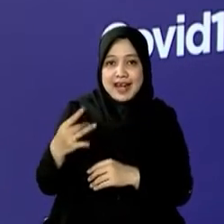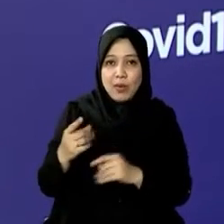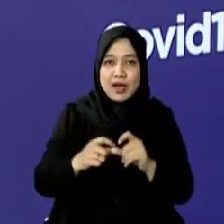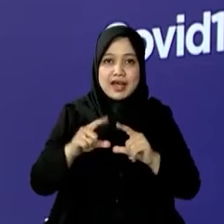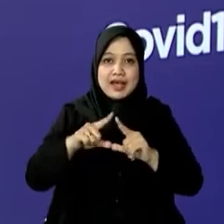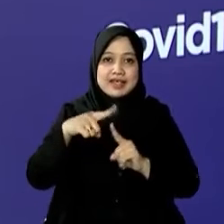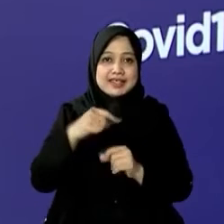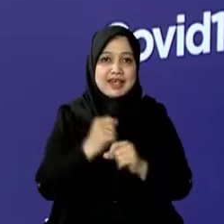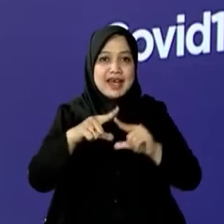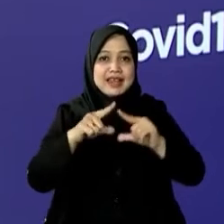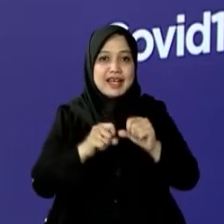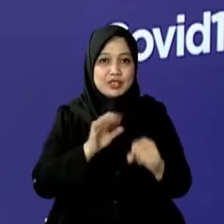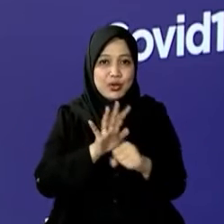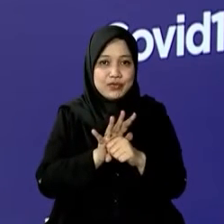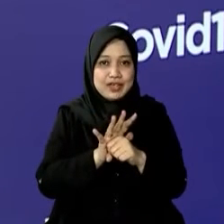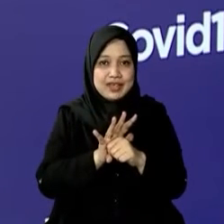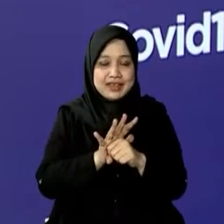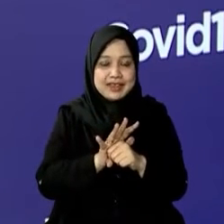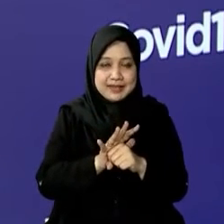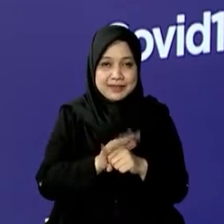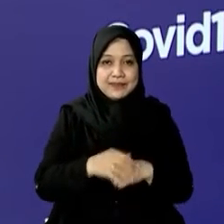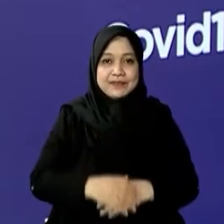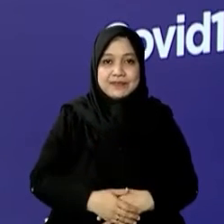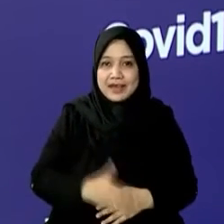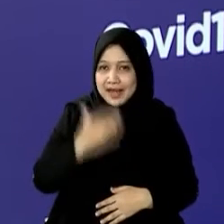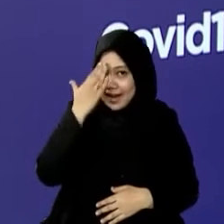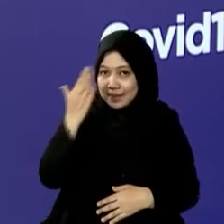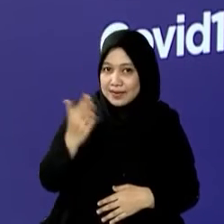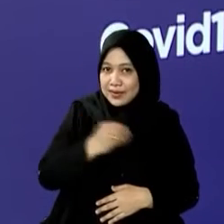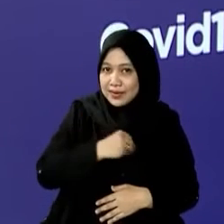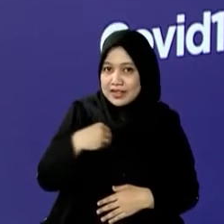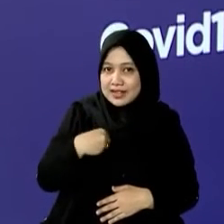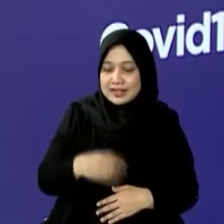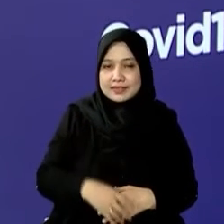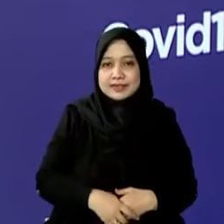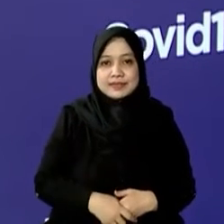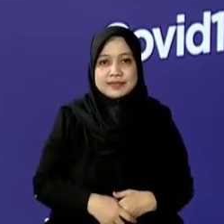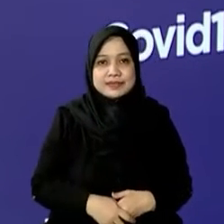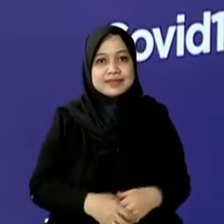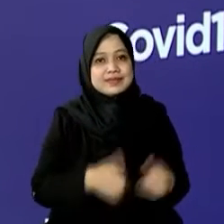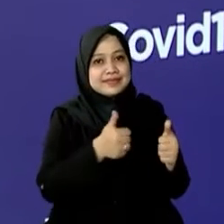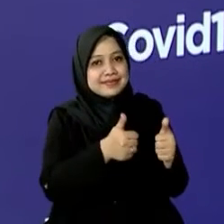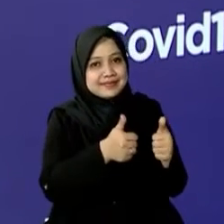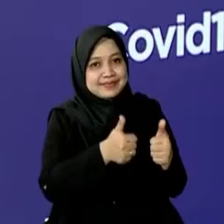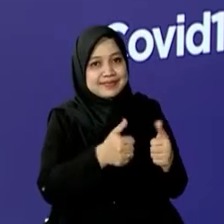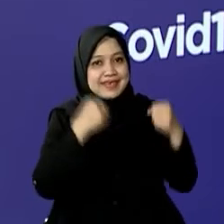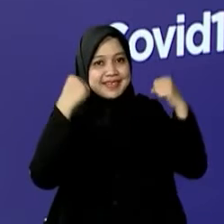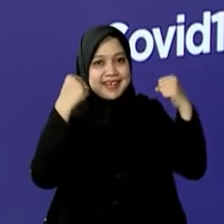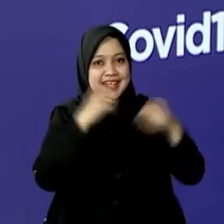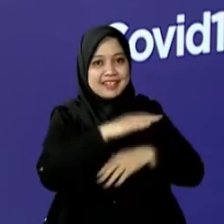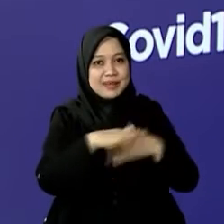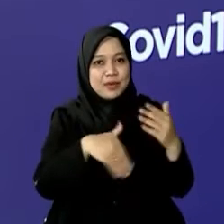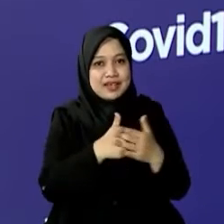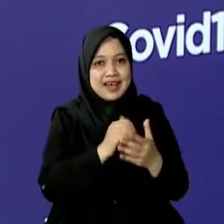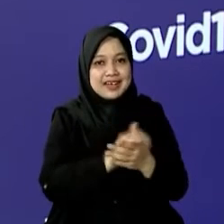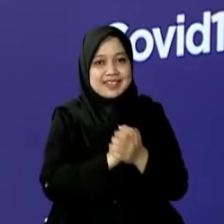Satgas coffee 19 yang juga telah bergabung dari Bandung Apa kabar dokter baik sehat semua